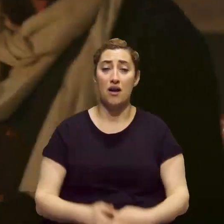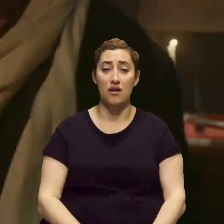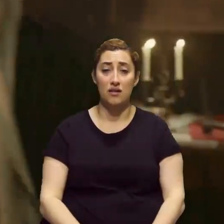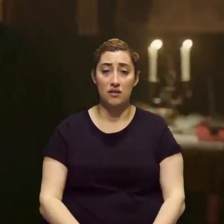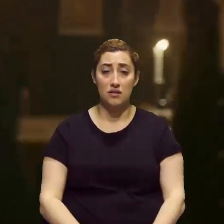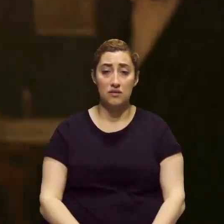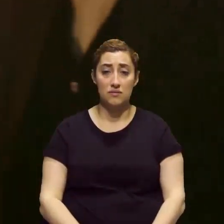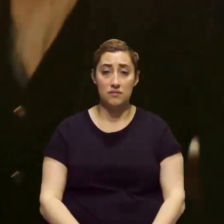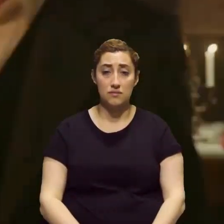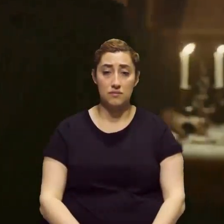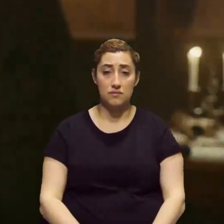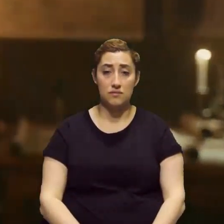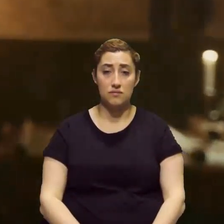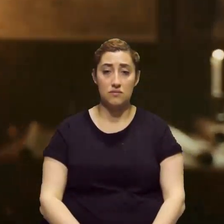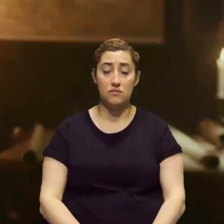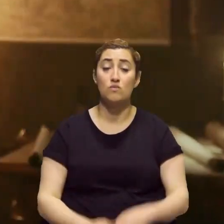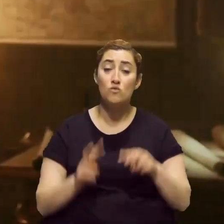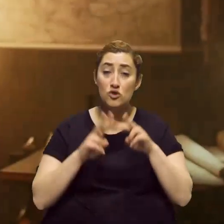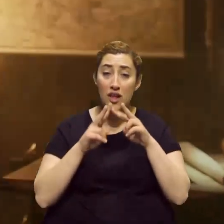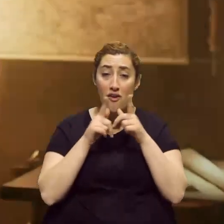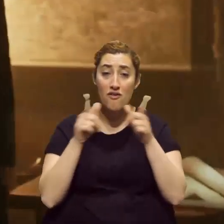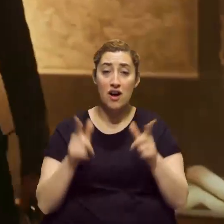Toplantı odasından çıkıyorlar. Mustafa!